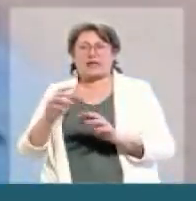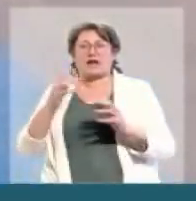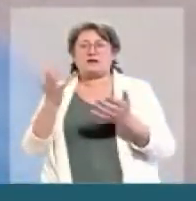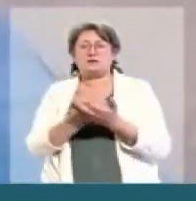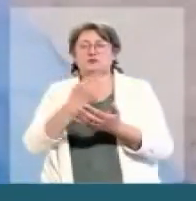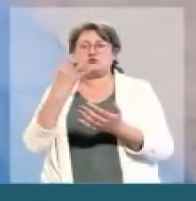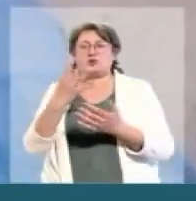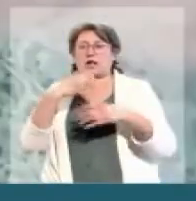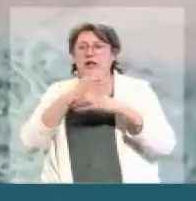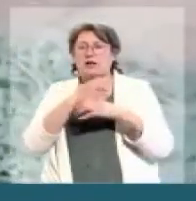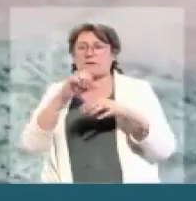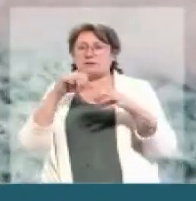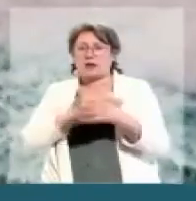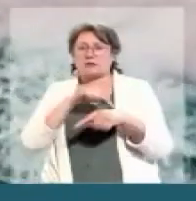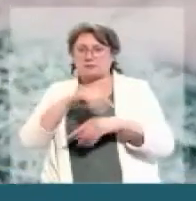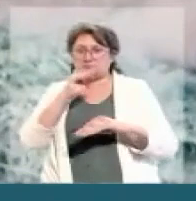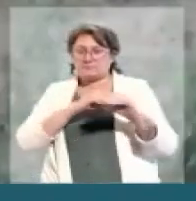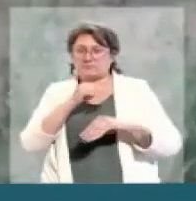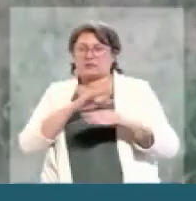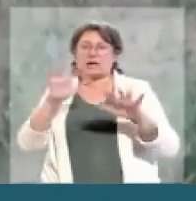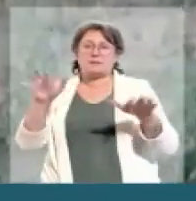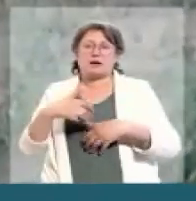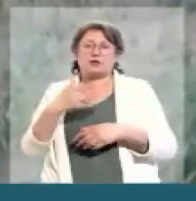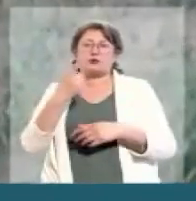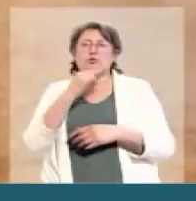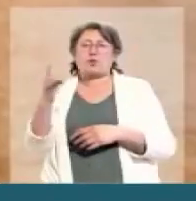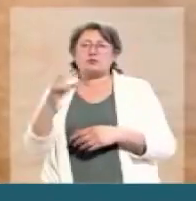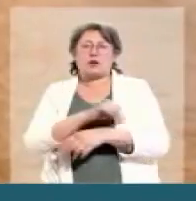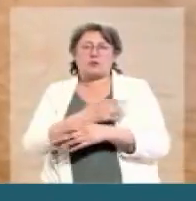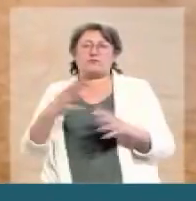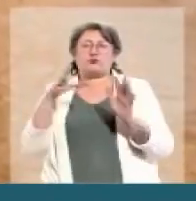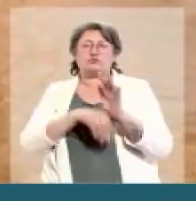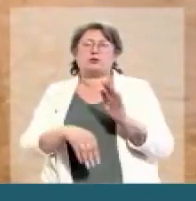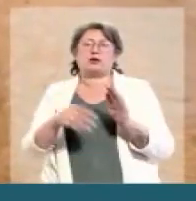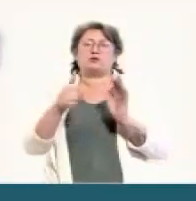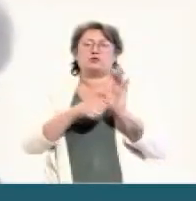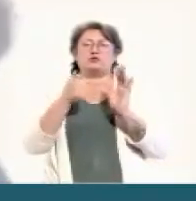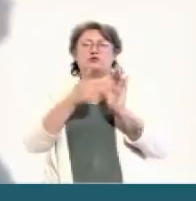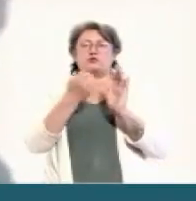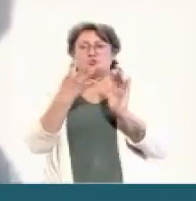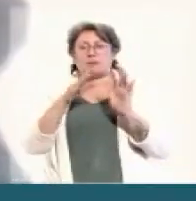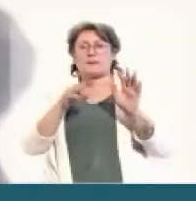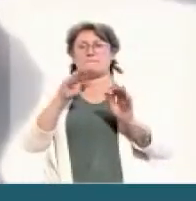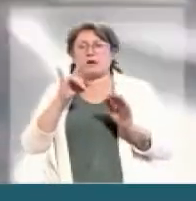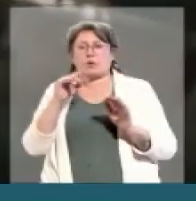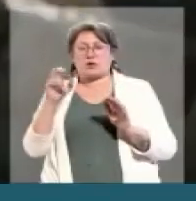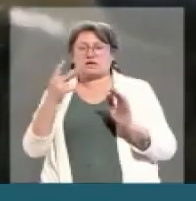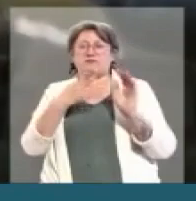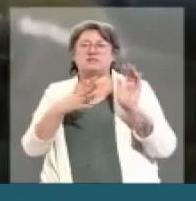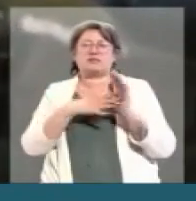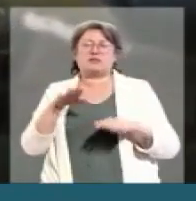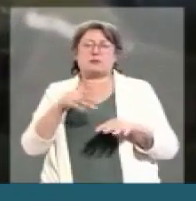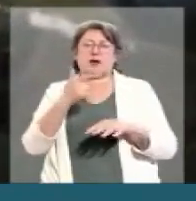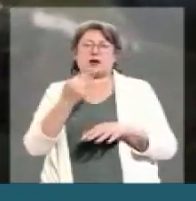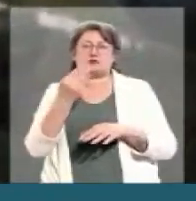Выявлено 4 нарколаборатории. Из незаконного оборота изъято более тонны наркотиков, в том числе 614 килограмм марихуаны, 29